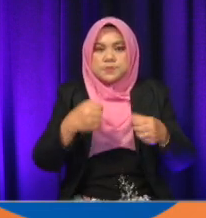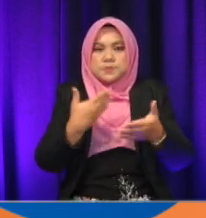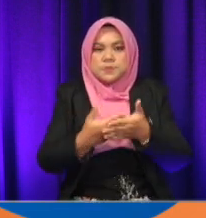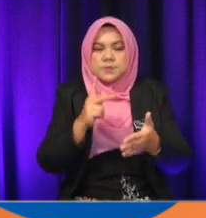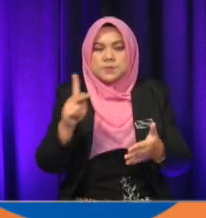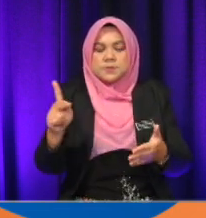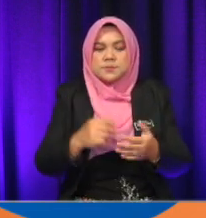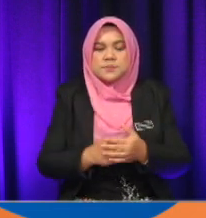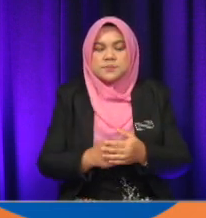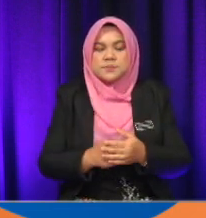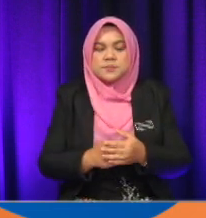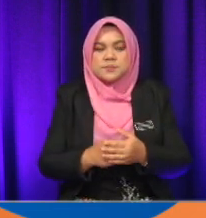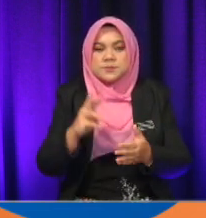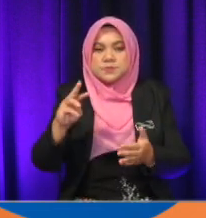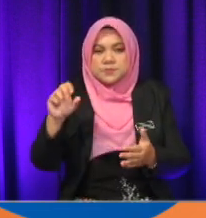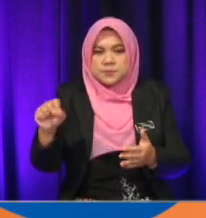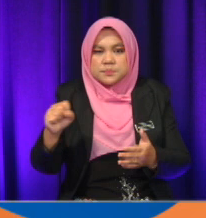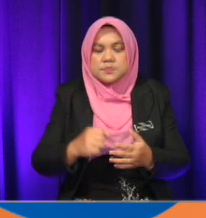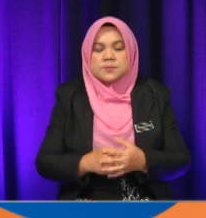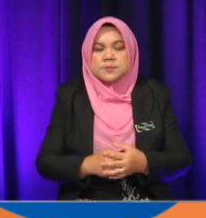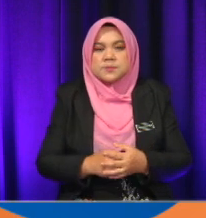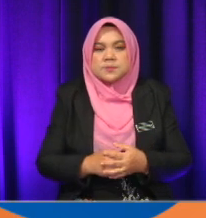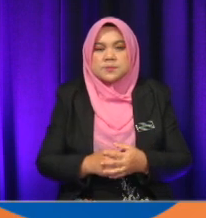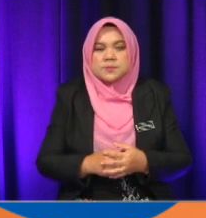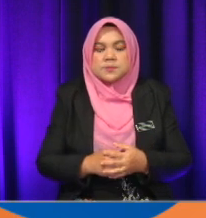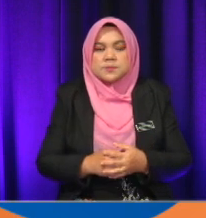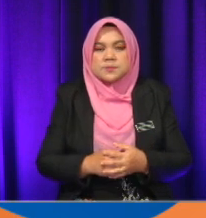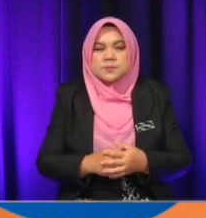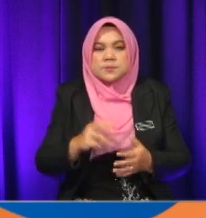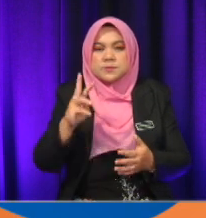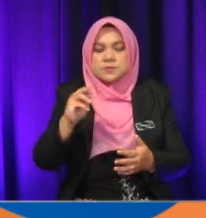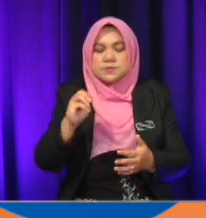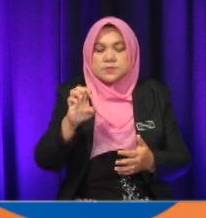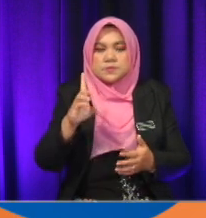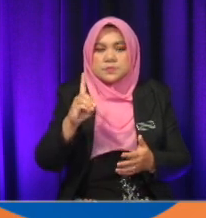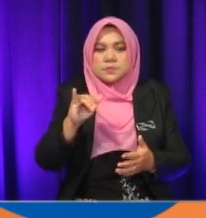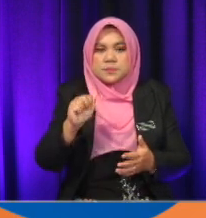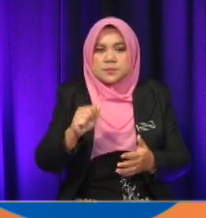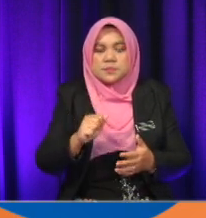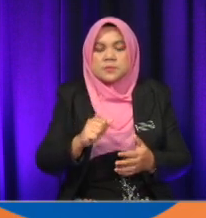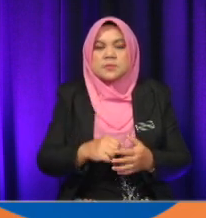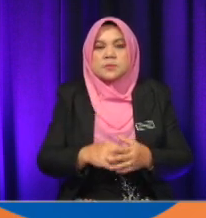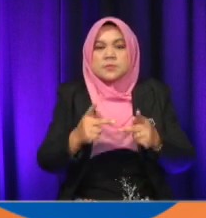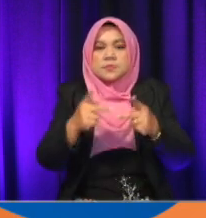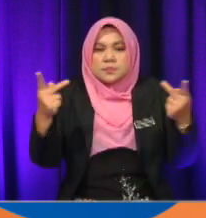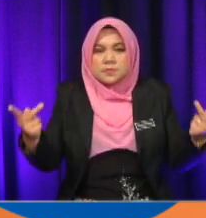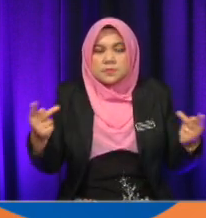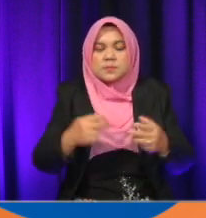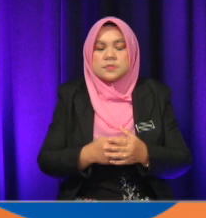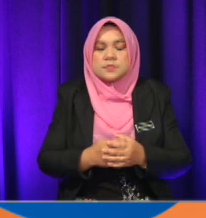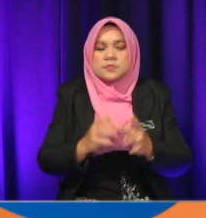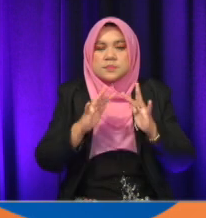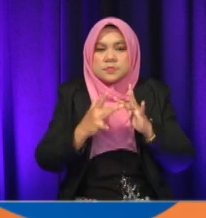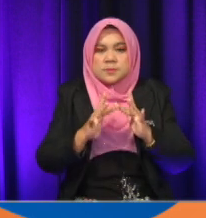melalui media massa. Okey, iaitu media cetak, media elektronik dan